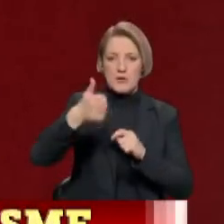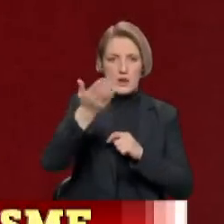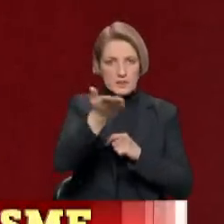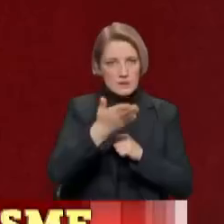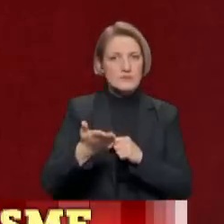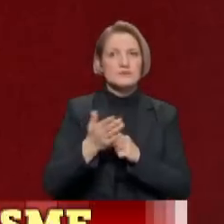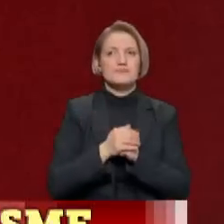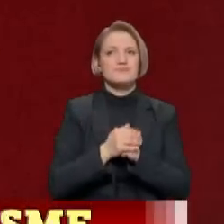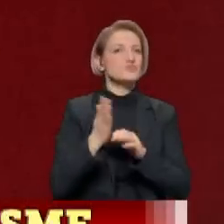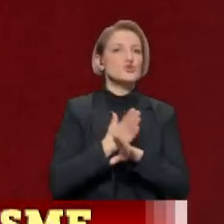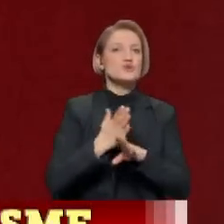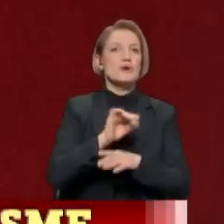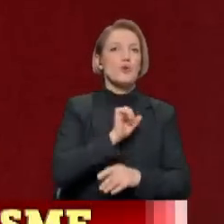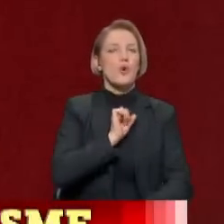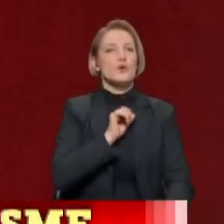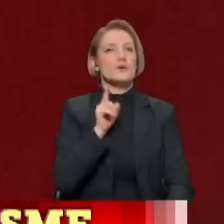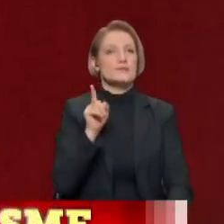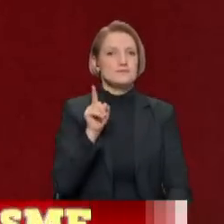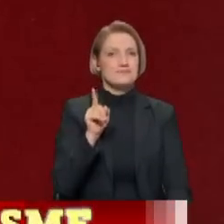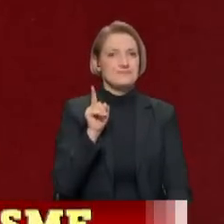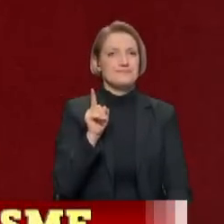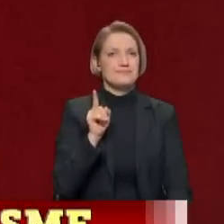başkanlarımız. Niye? Korku.